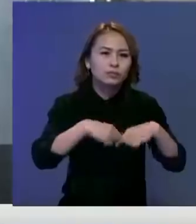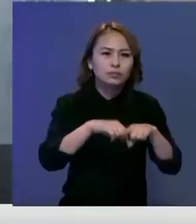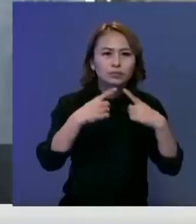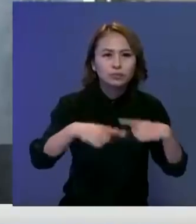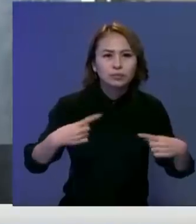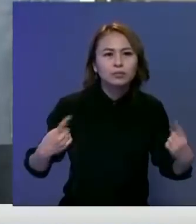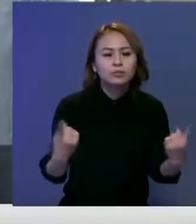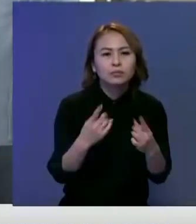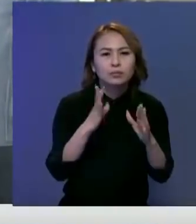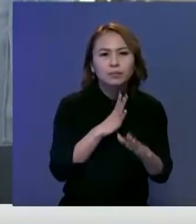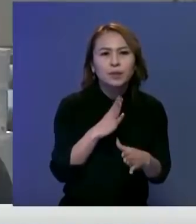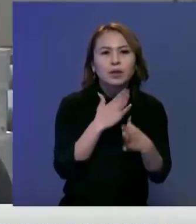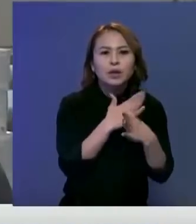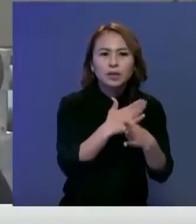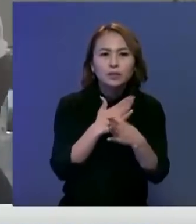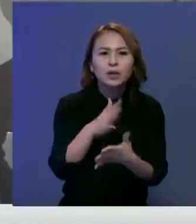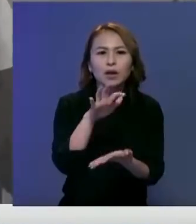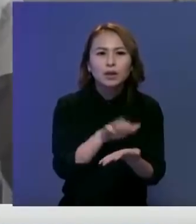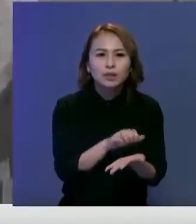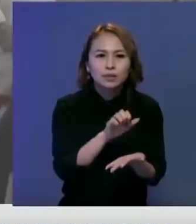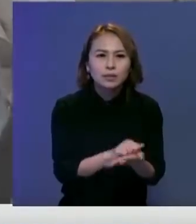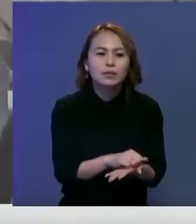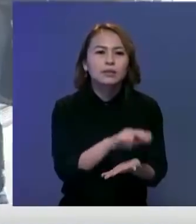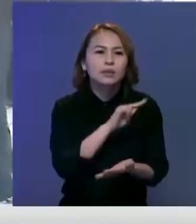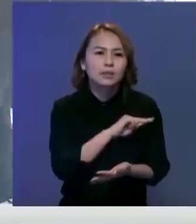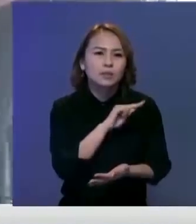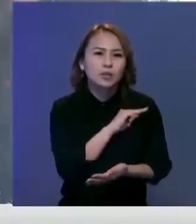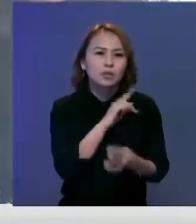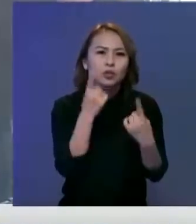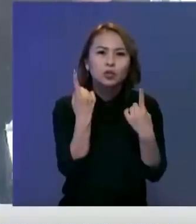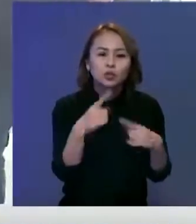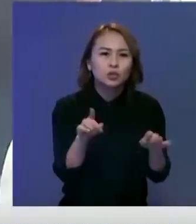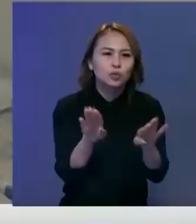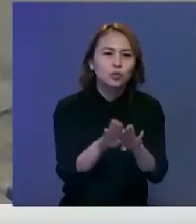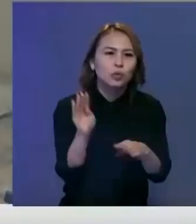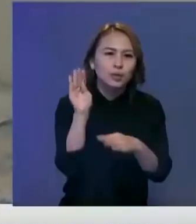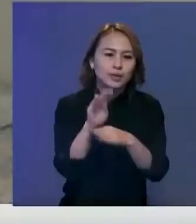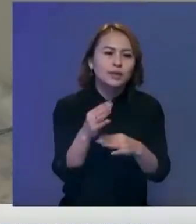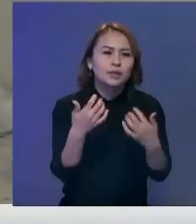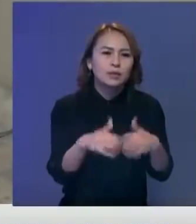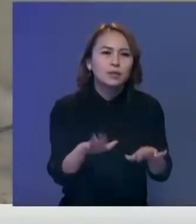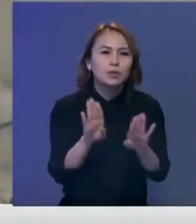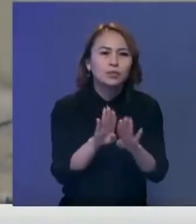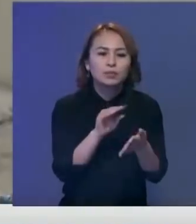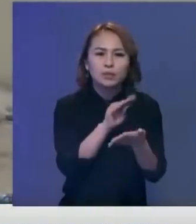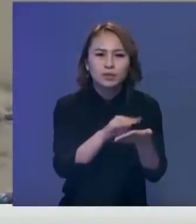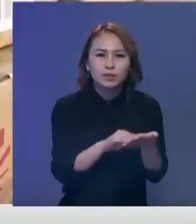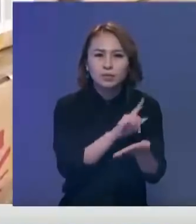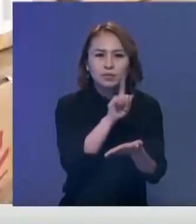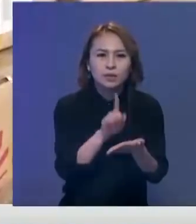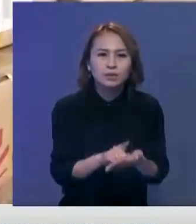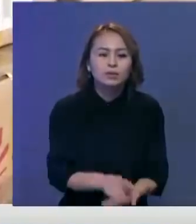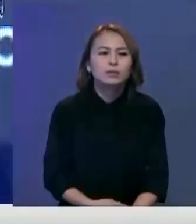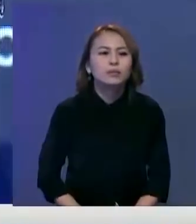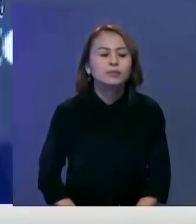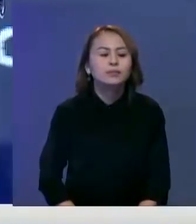басқа да женілдіктер қарастырылған ал, қайырындылық пен айналысатындардың қызметін жүйелі үшін оларды есеп беруге міндеттейді.